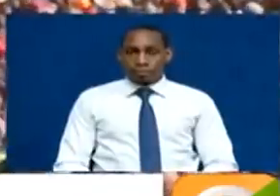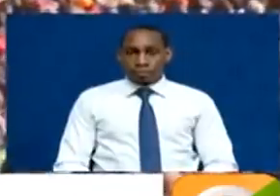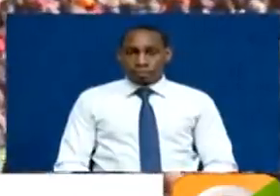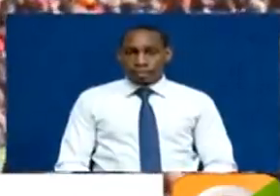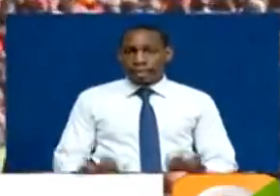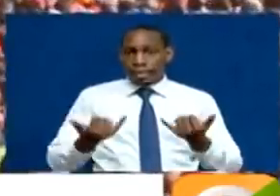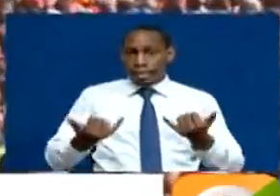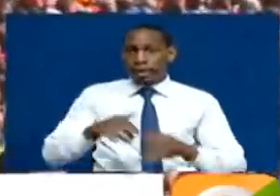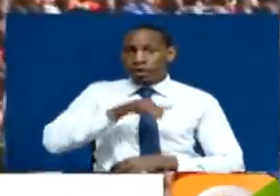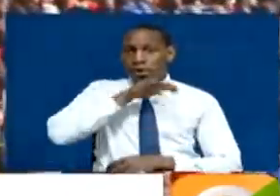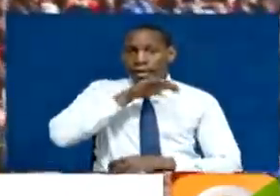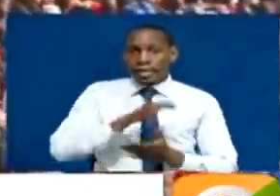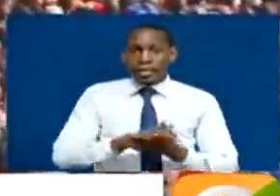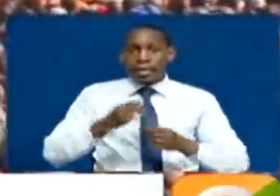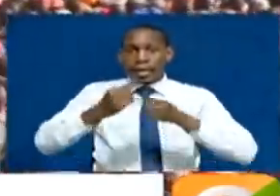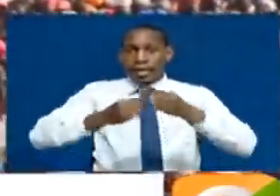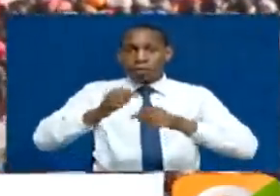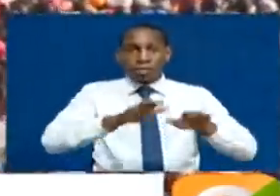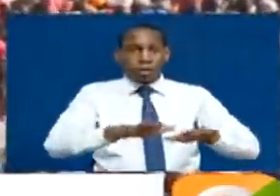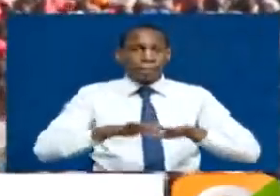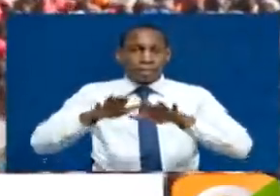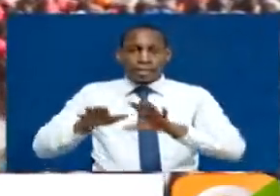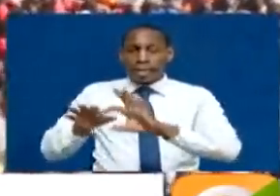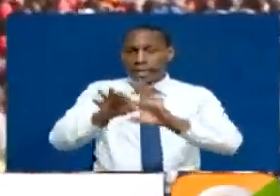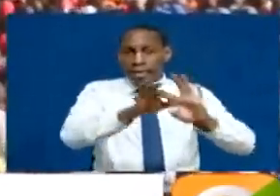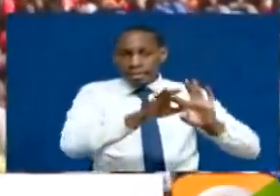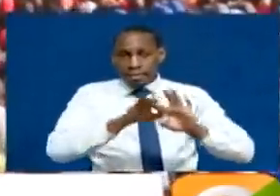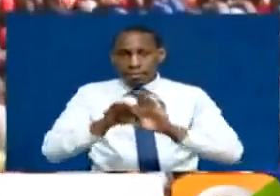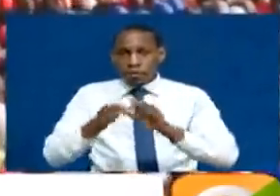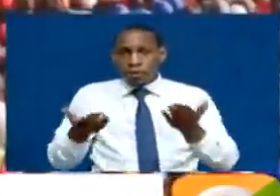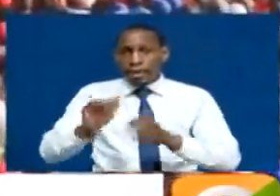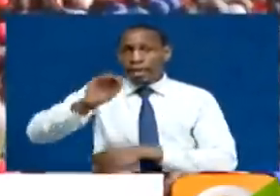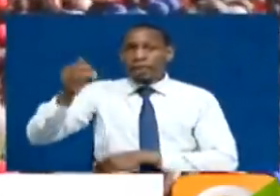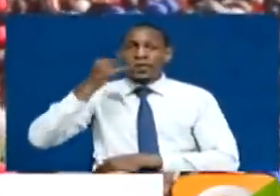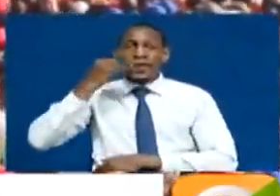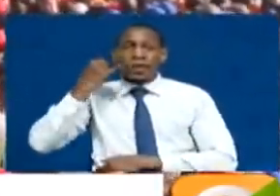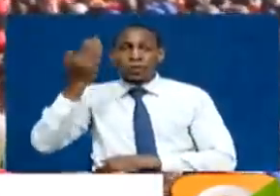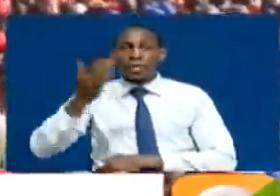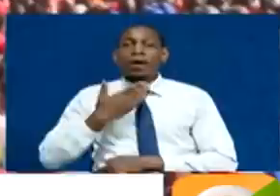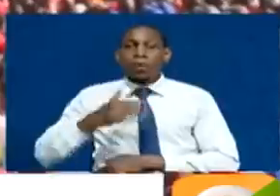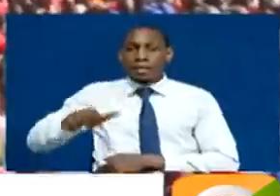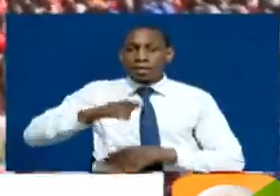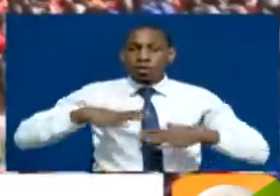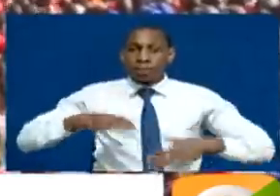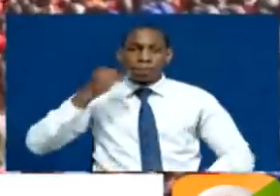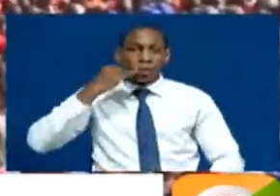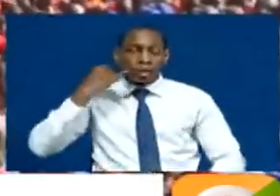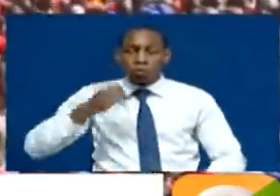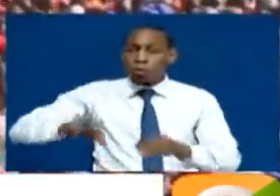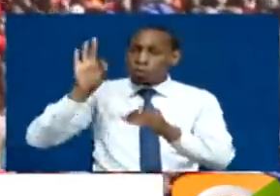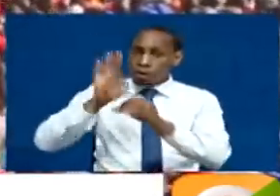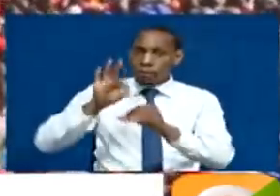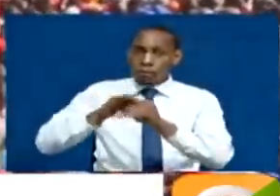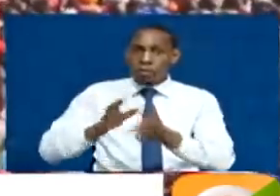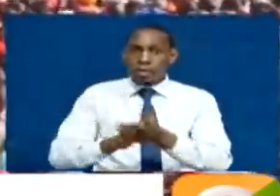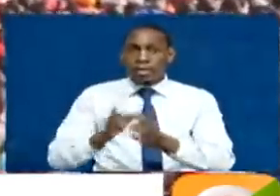Kinara wa ODM Raila Odinga ameendeleza kampeni za Azimio katika kaunti ya Nakuru na kuwataka wenyeji wa kaunti hii kumpigia